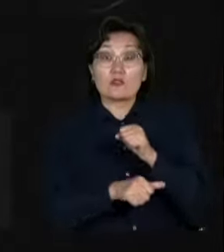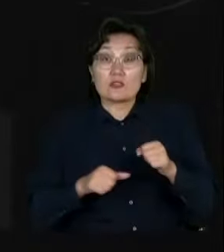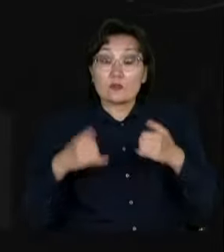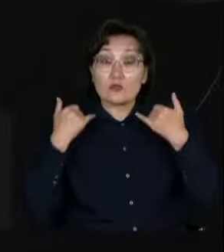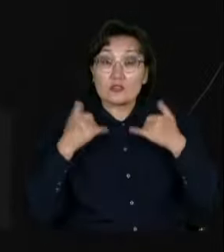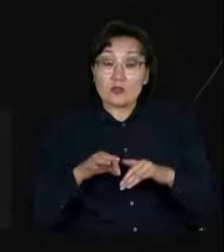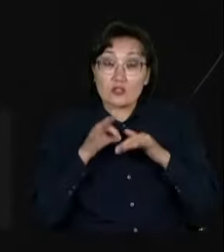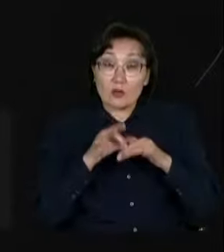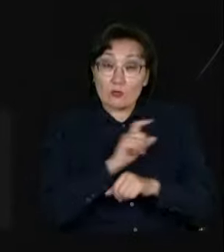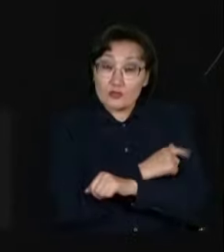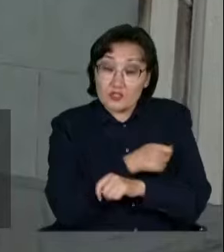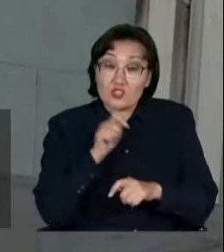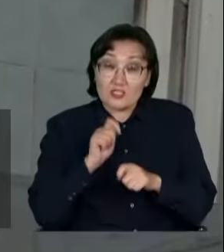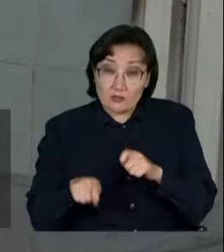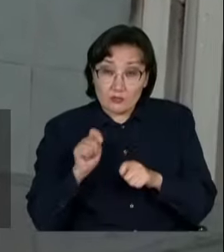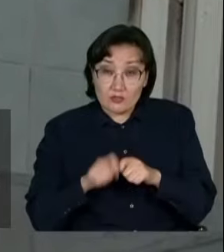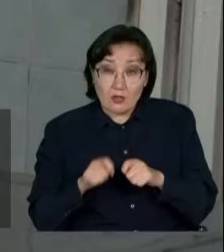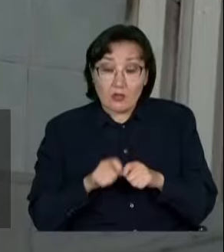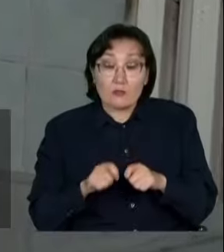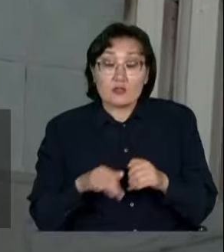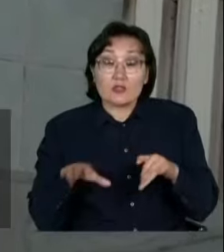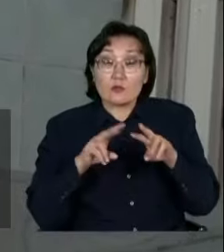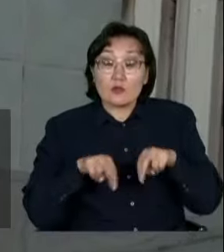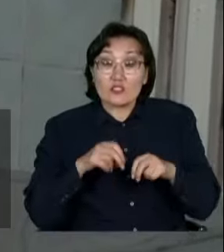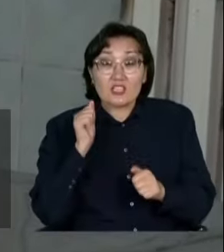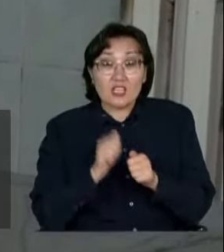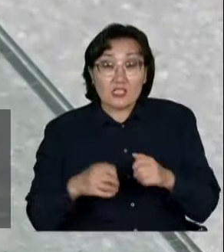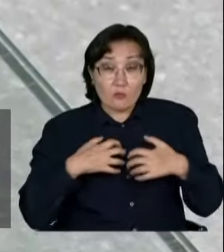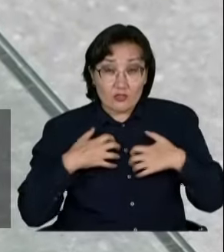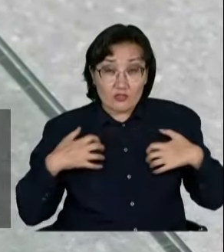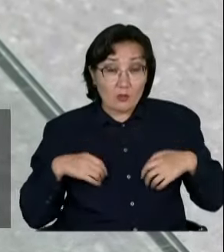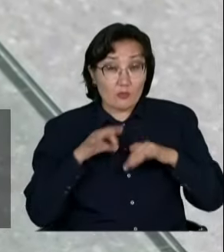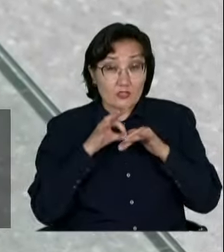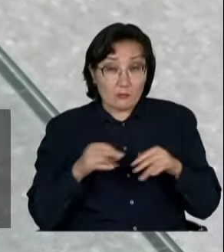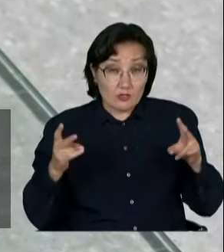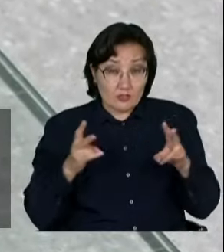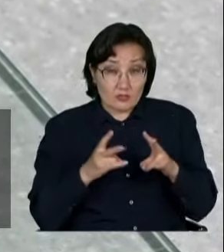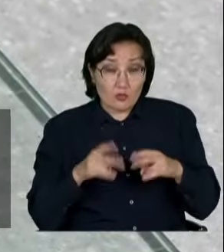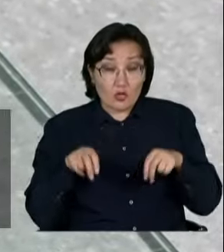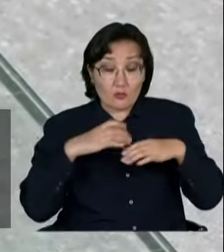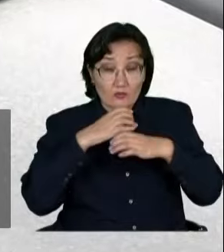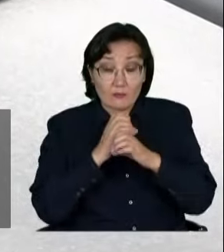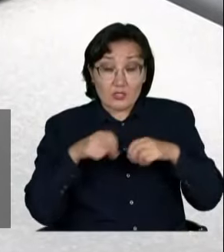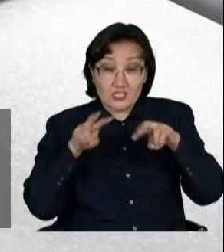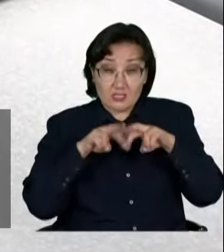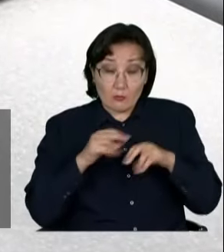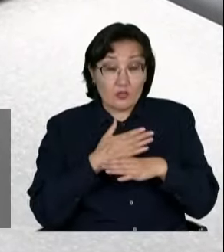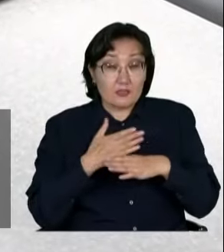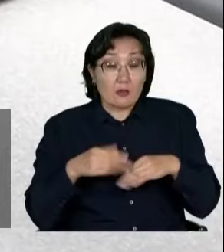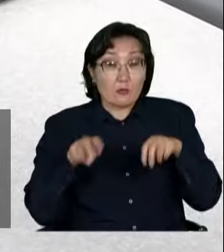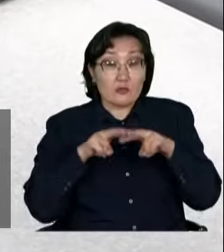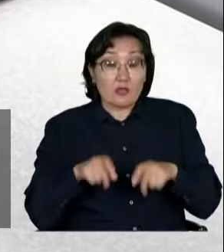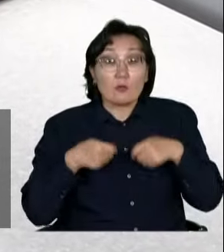проходят ветеринарно-санитарную экспертизу. Ветврачи осматривают каждое животное и проводят необходимые лабораторные исследования. После